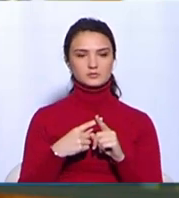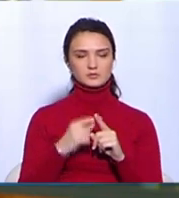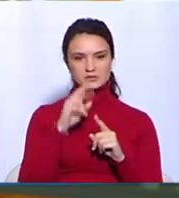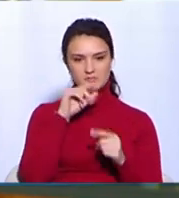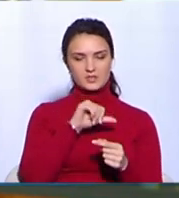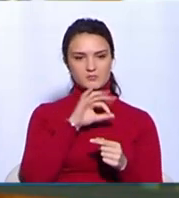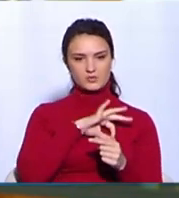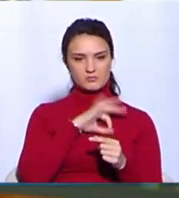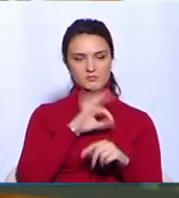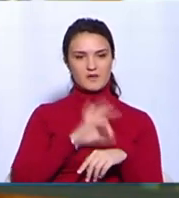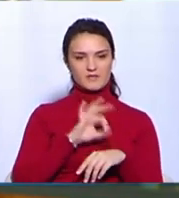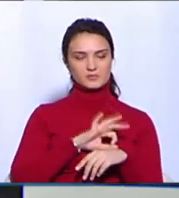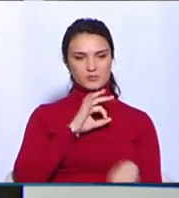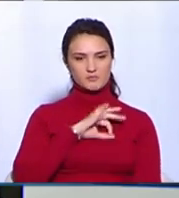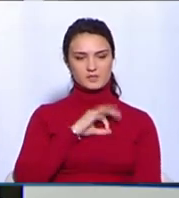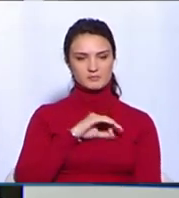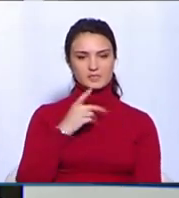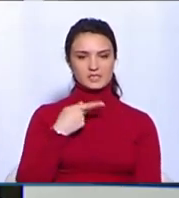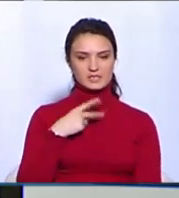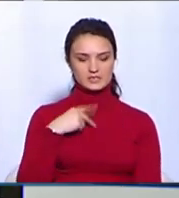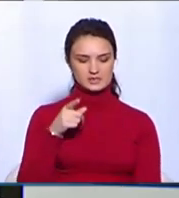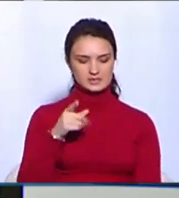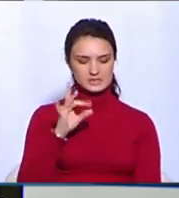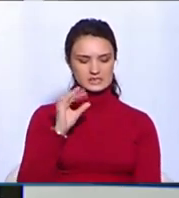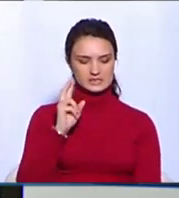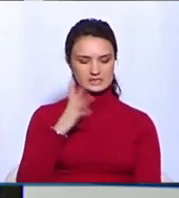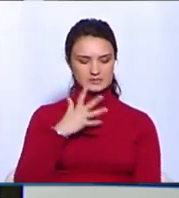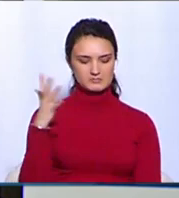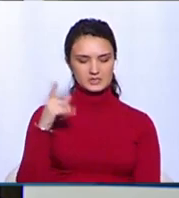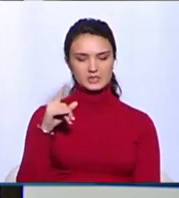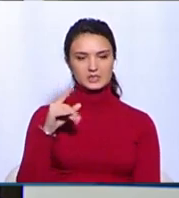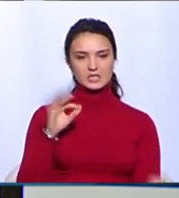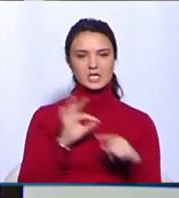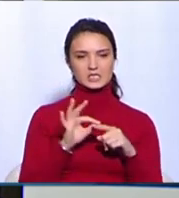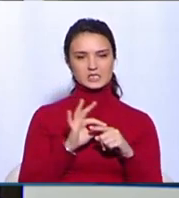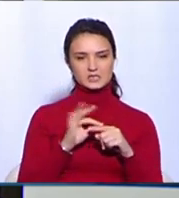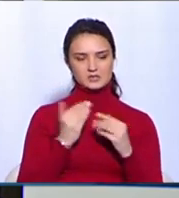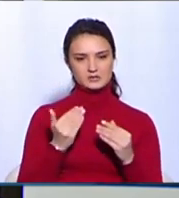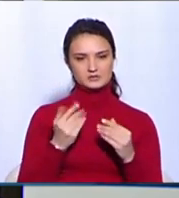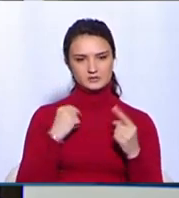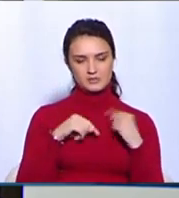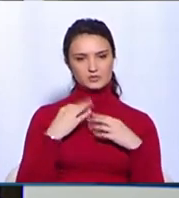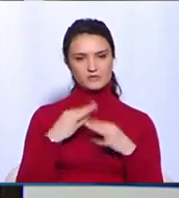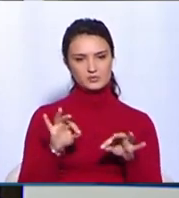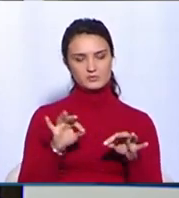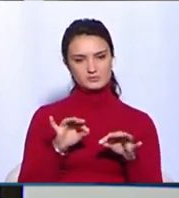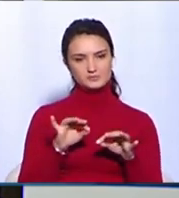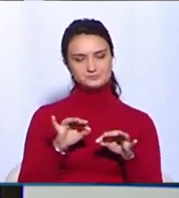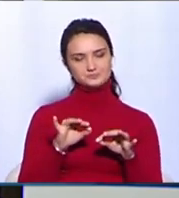წამალ მოხმარება, ავად მოხმარება, ეს არის მაღალი რისკი აგრესიის გამოთავისუფლების.